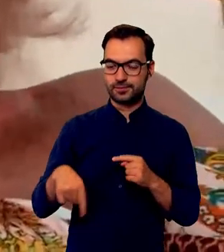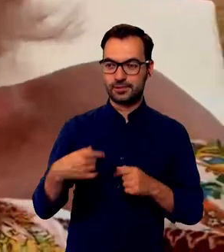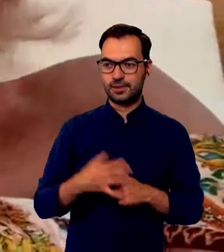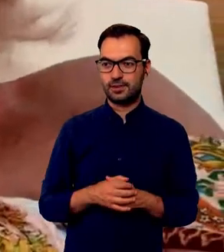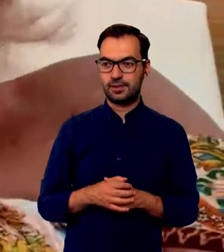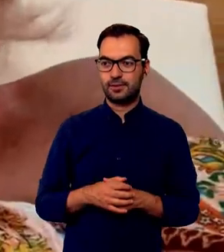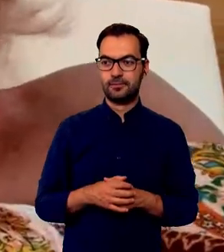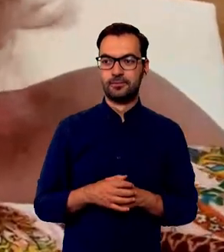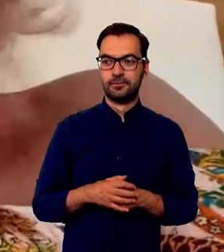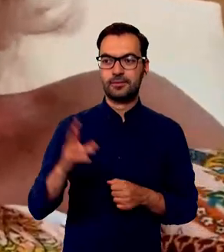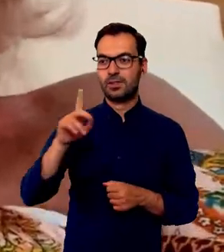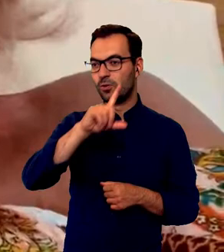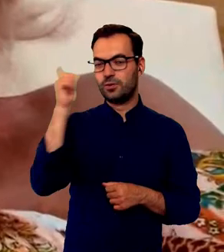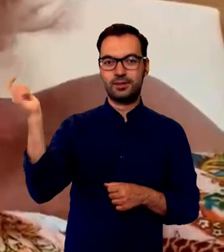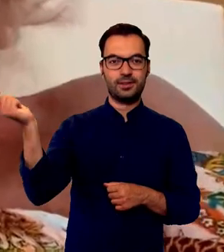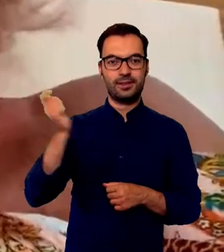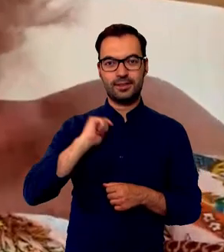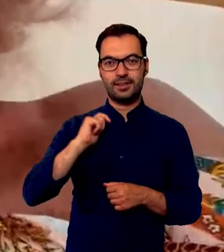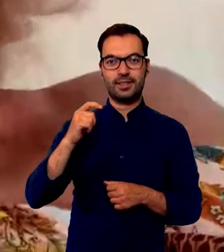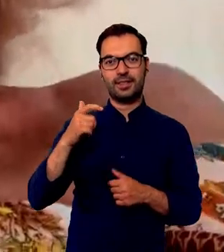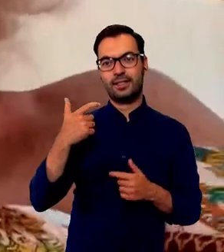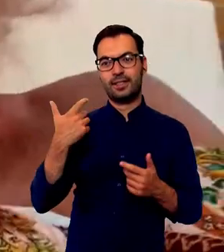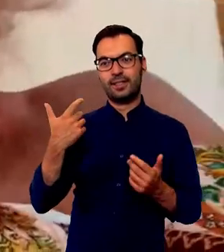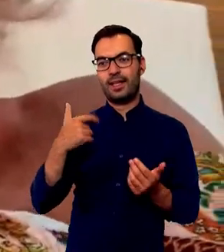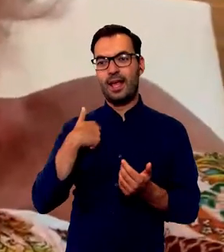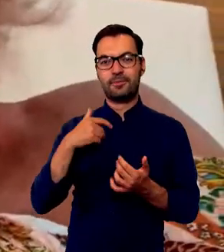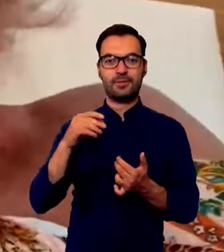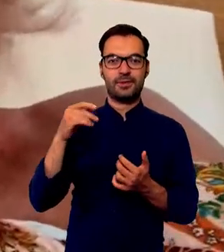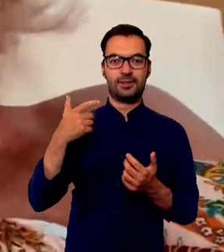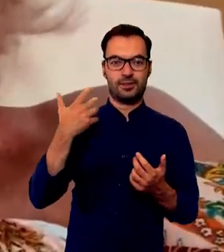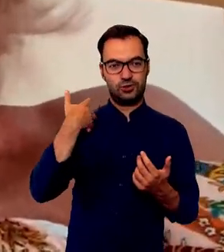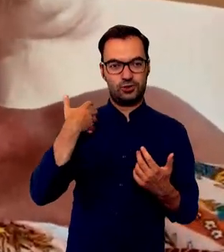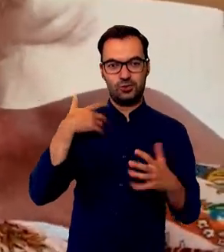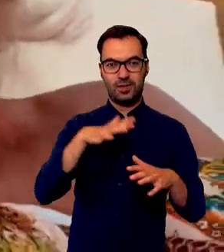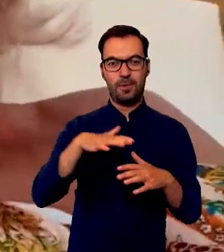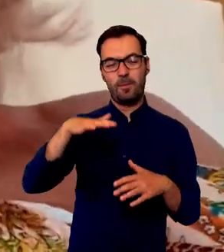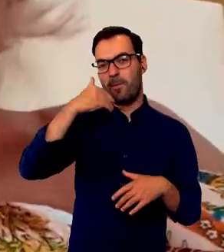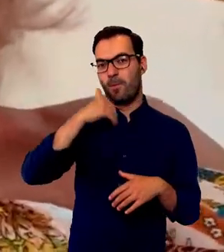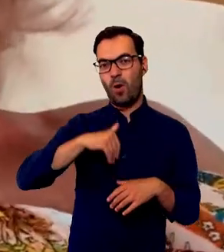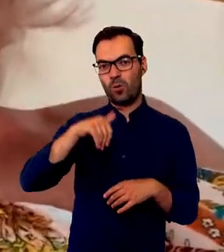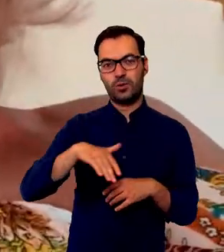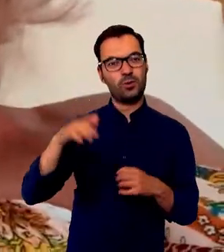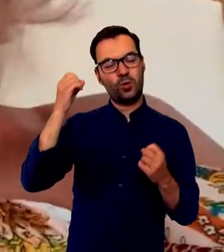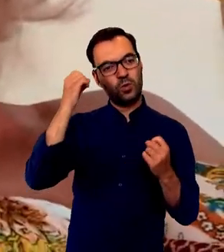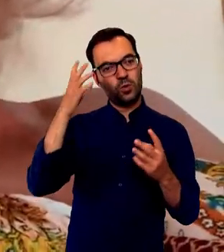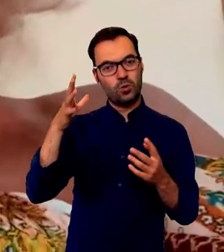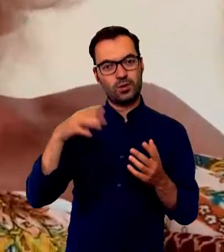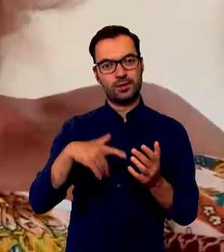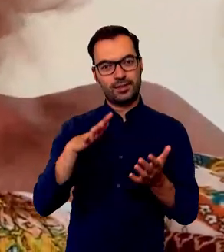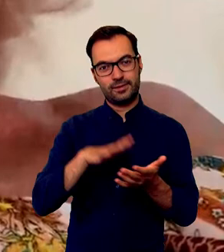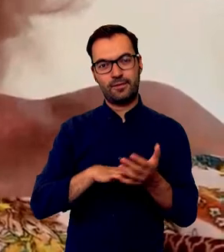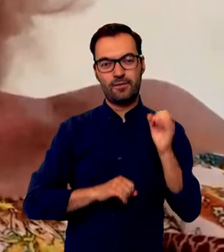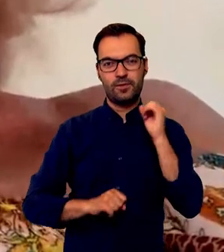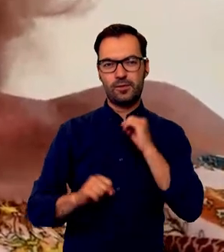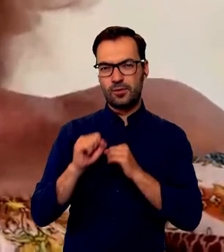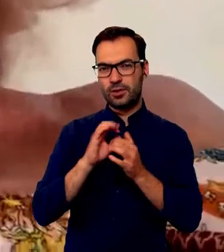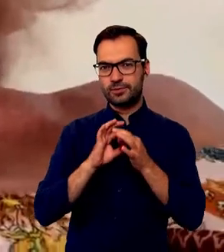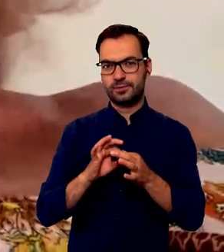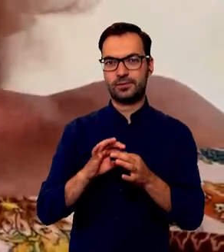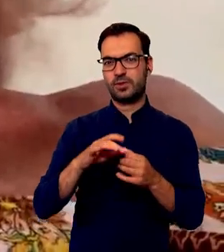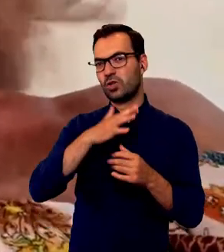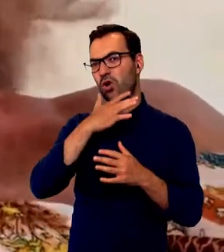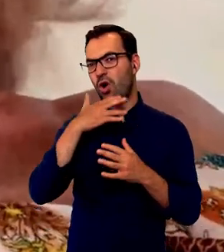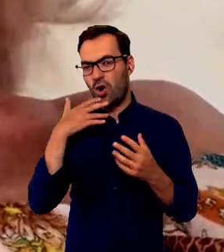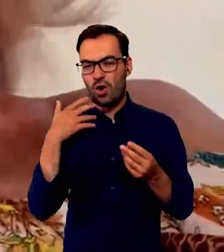żyła, jakbym tworzyła w tej południowej, w tej właśnie tutaj, gdzie jestem najniżej, kulturze włoskiej, tej kulturze pełnej